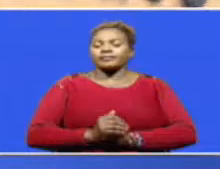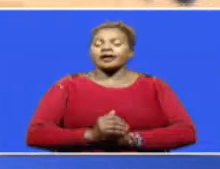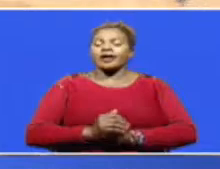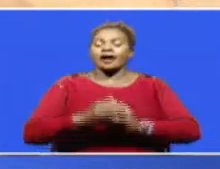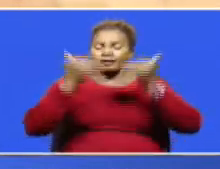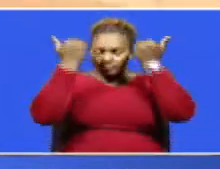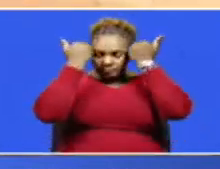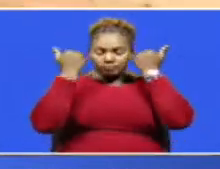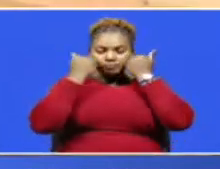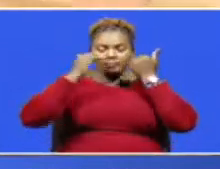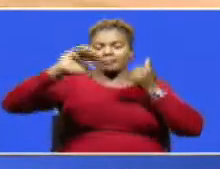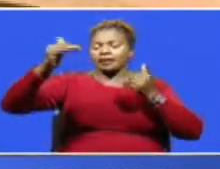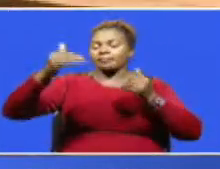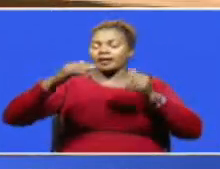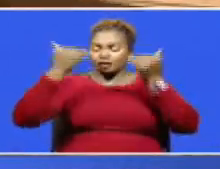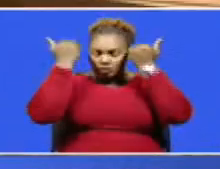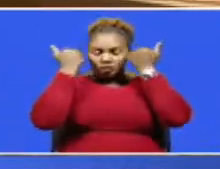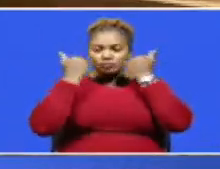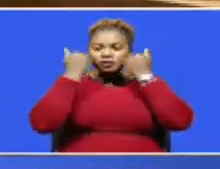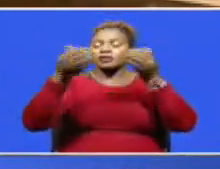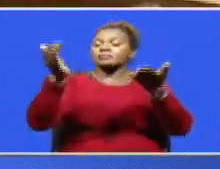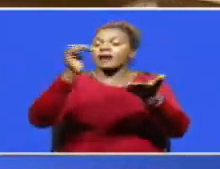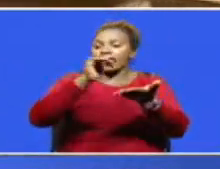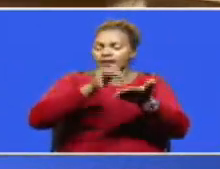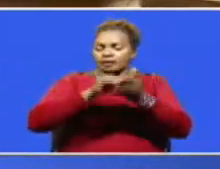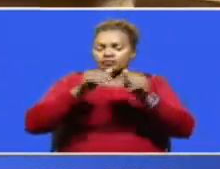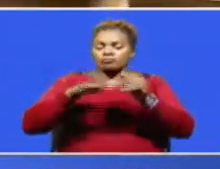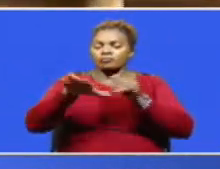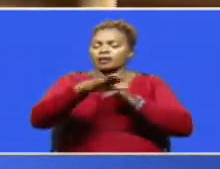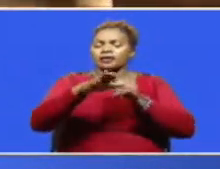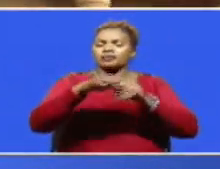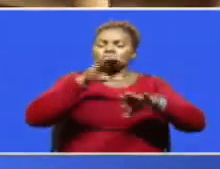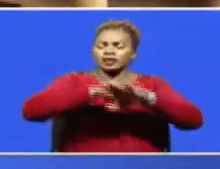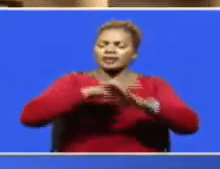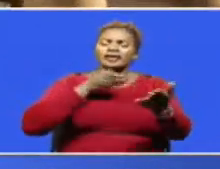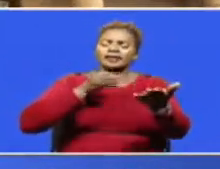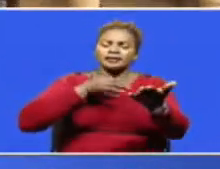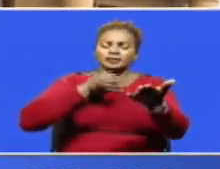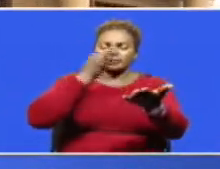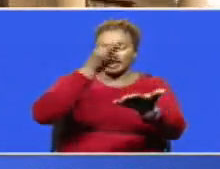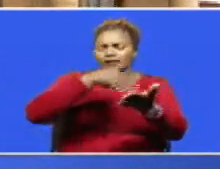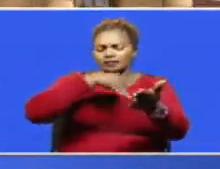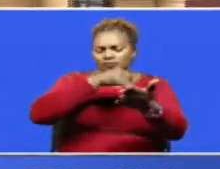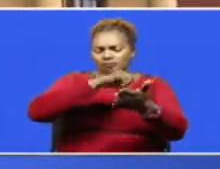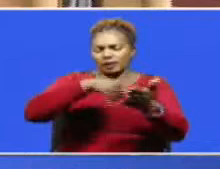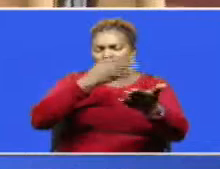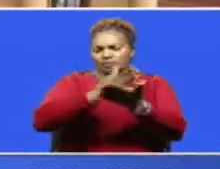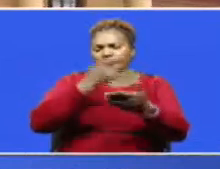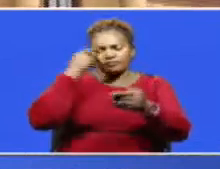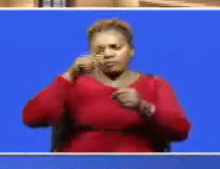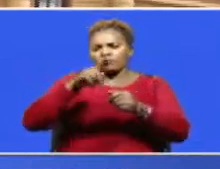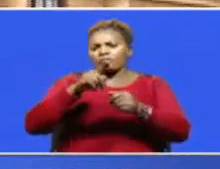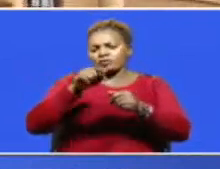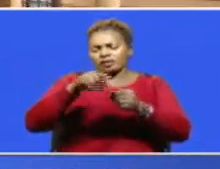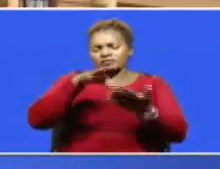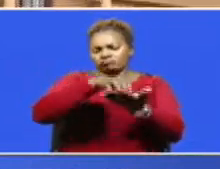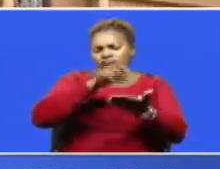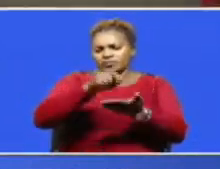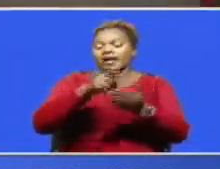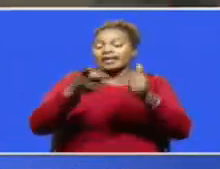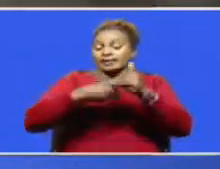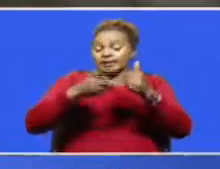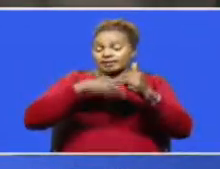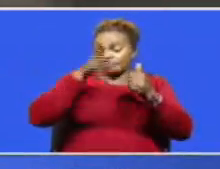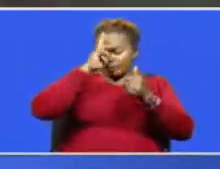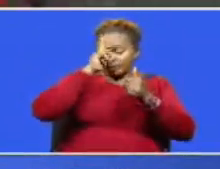Mahakama ya Milimani kwa mara nyingine tena ndiyo ilikuwa ukumbi wa kutafuta haki kwa pande zote mbili katika kesi hii. Maafisa sita